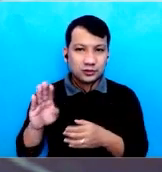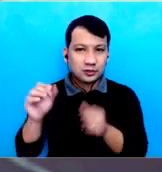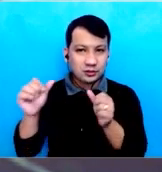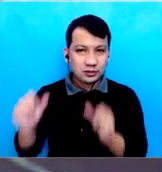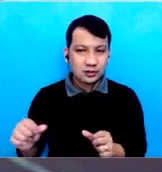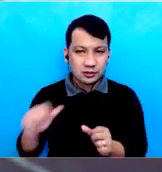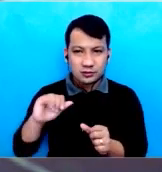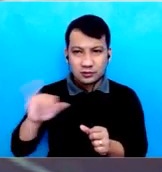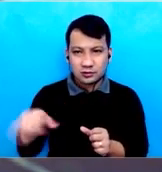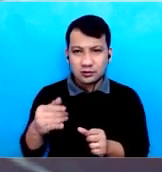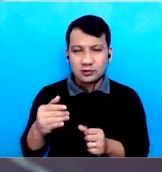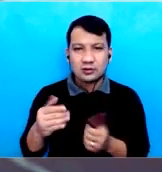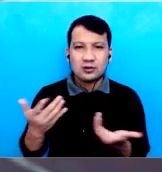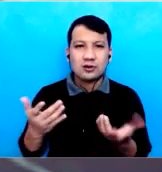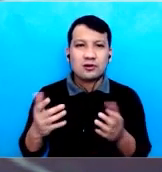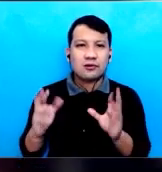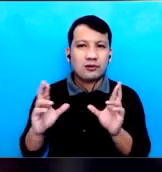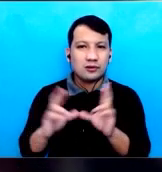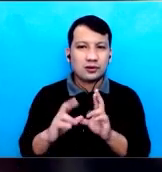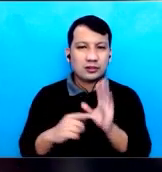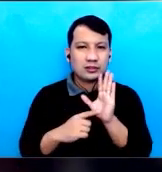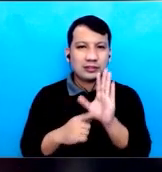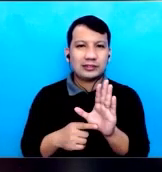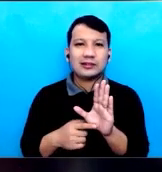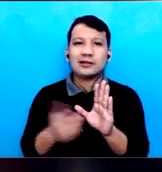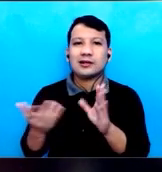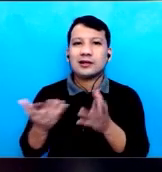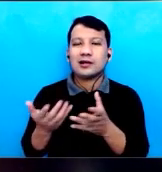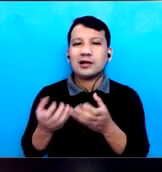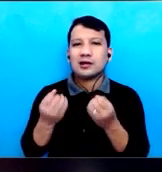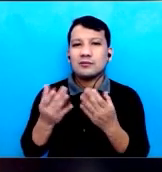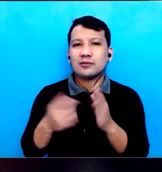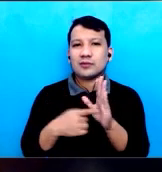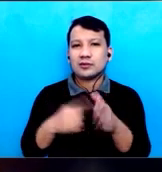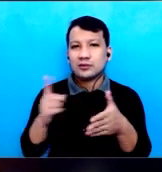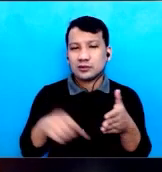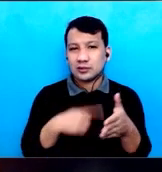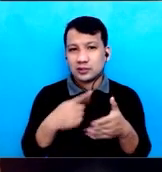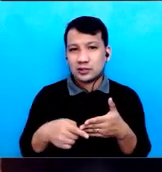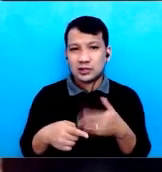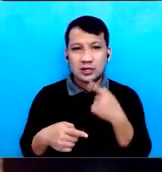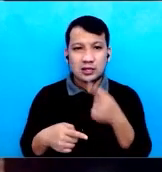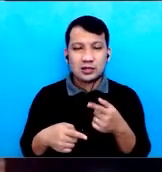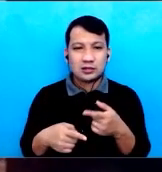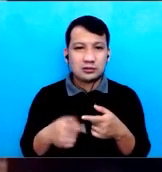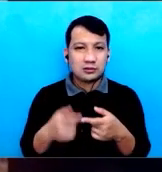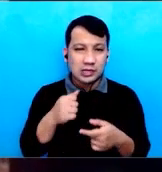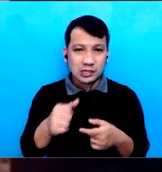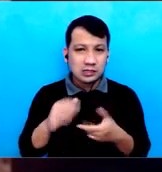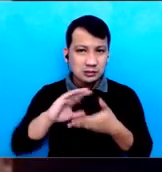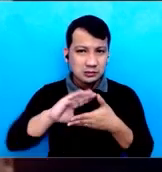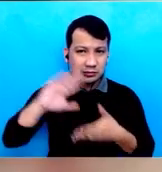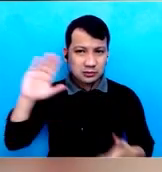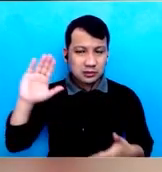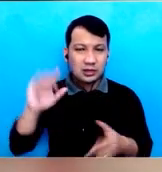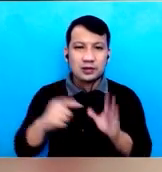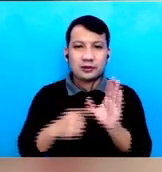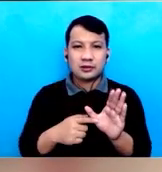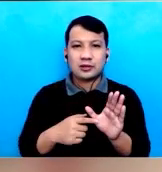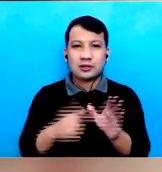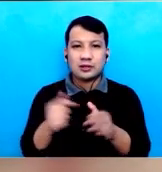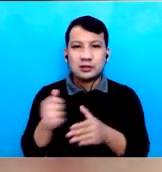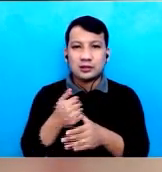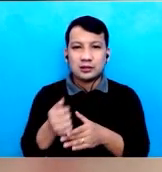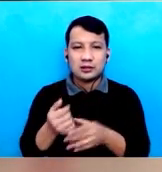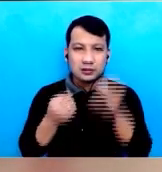may resibo ang netizens. Marami ang bumatiko sa pagiging insensitive daw ng vlogger turned actress. Agad